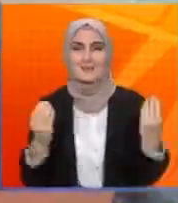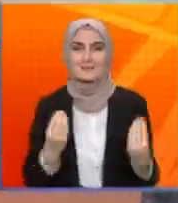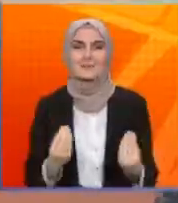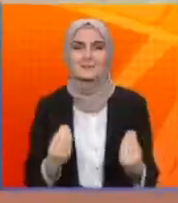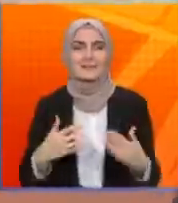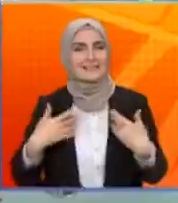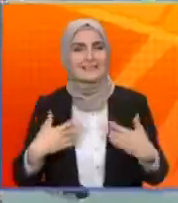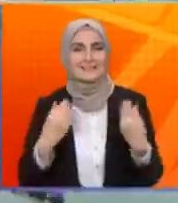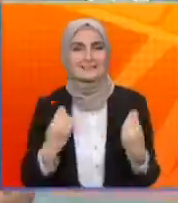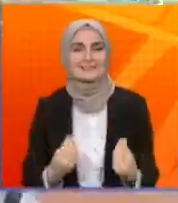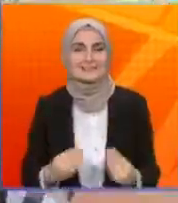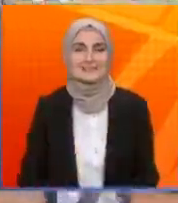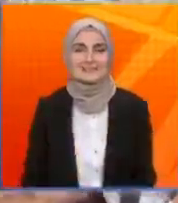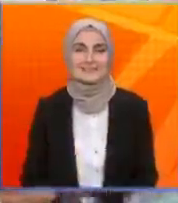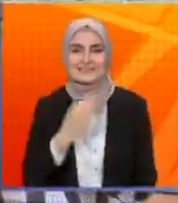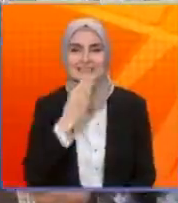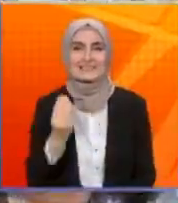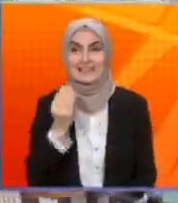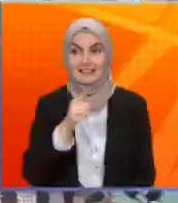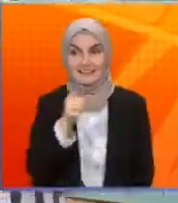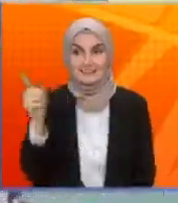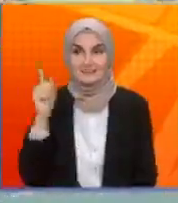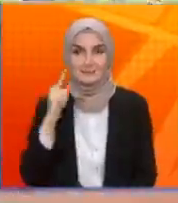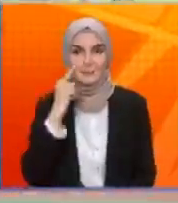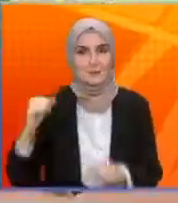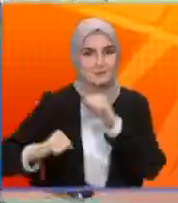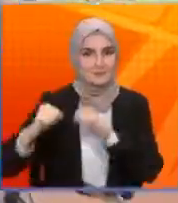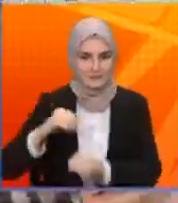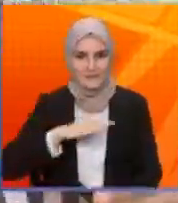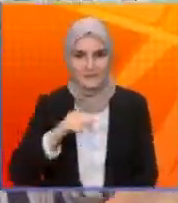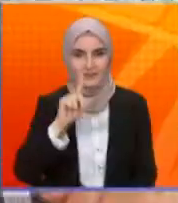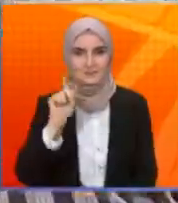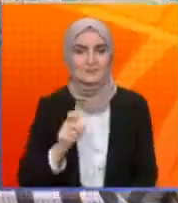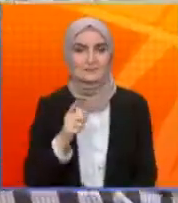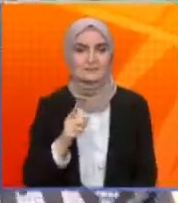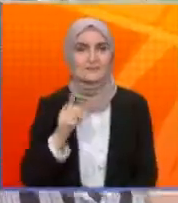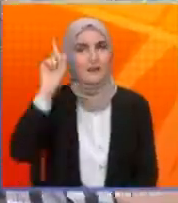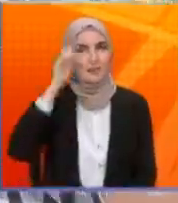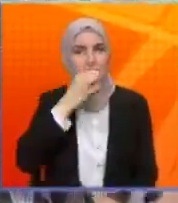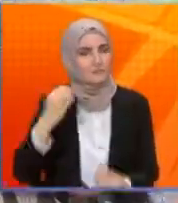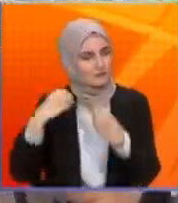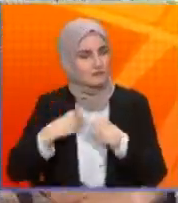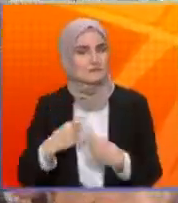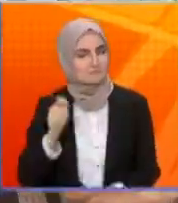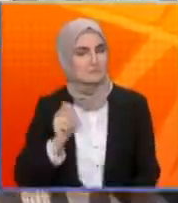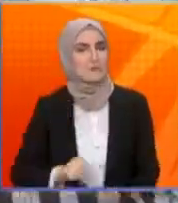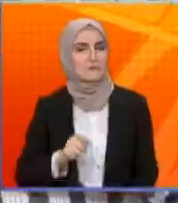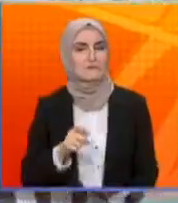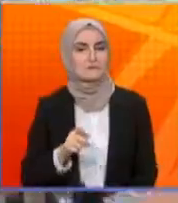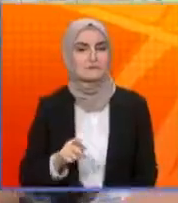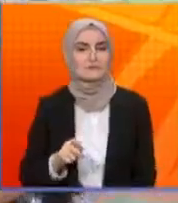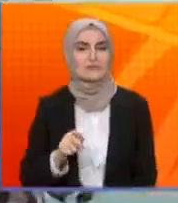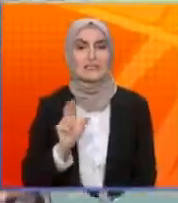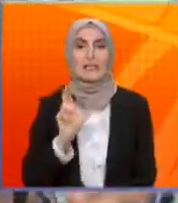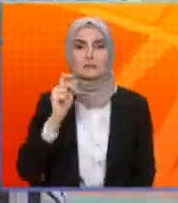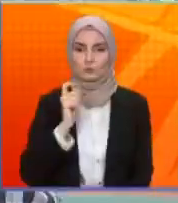bir adam. Böyle gelmiş bir adamım. Gençlere taş çıkartıyor musunuz? Elhamdülillah. Allah'ın izniyle. Allah'ın izniyle. Yaşım 41 doğumluyum.